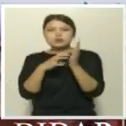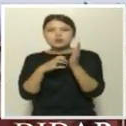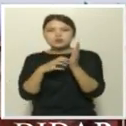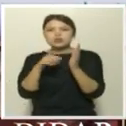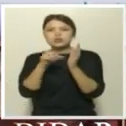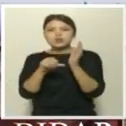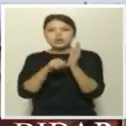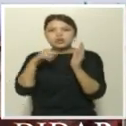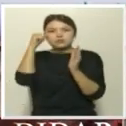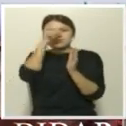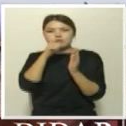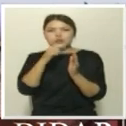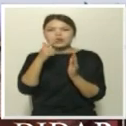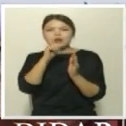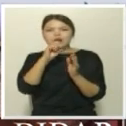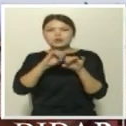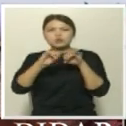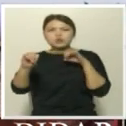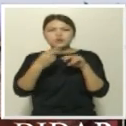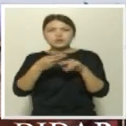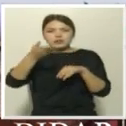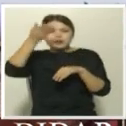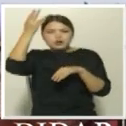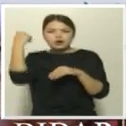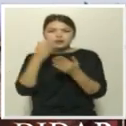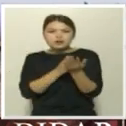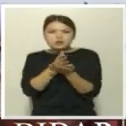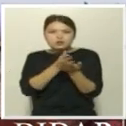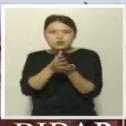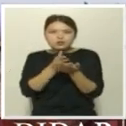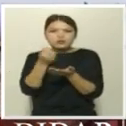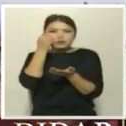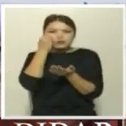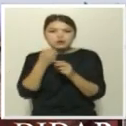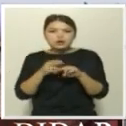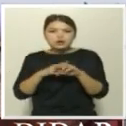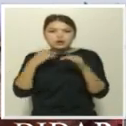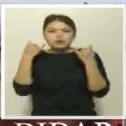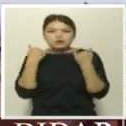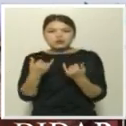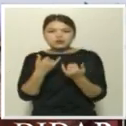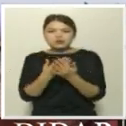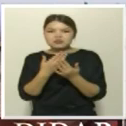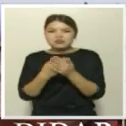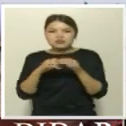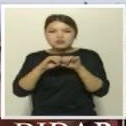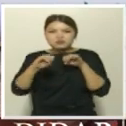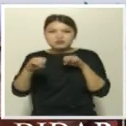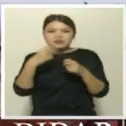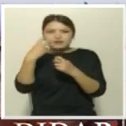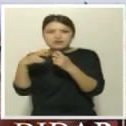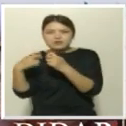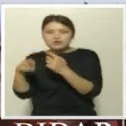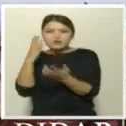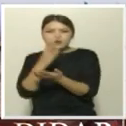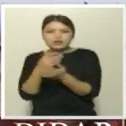Первая ветка – это газопровод, эксплуатируемый с 1960-х годов. Следовательно, он имеет физическую изношенность.